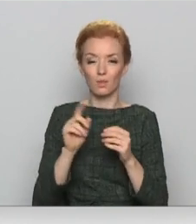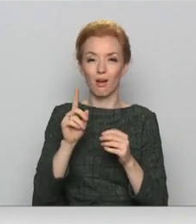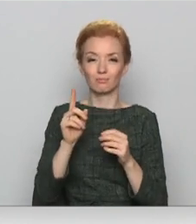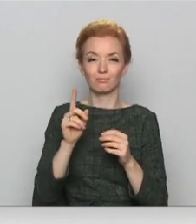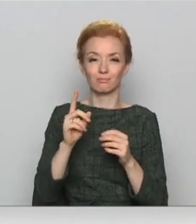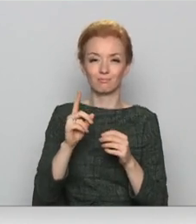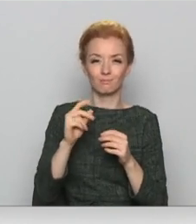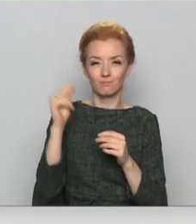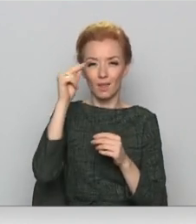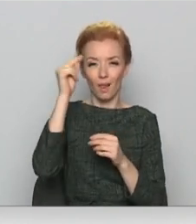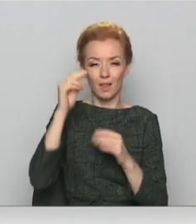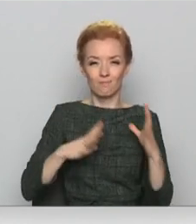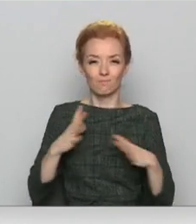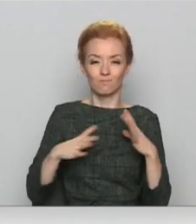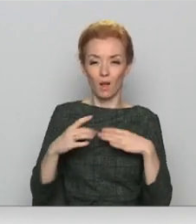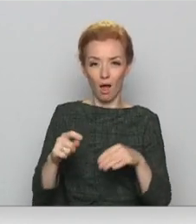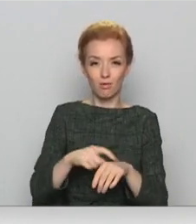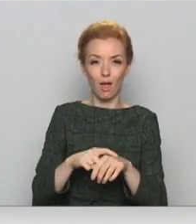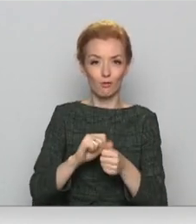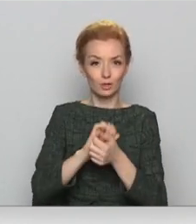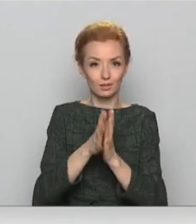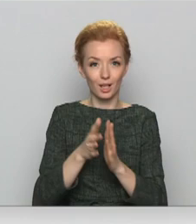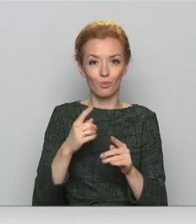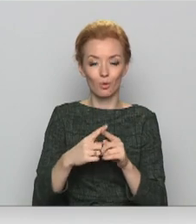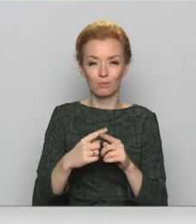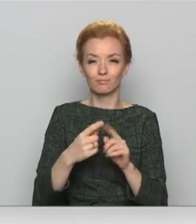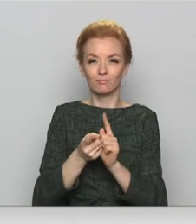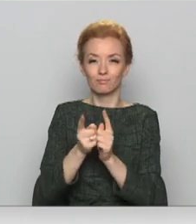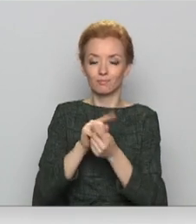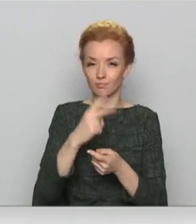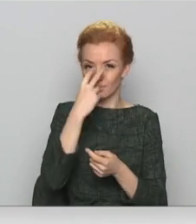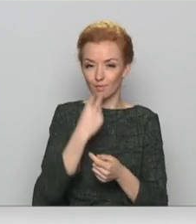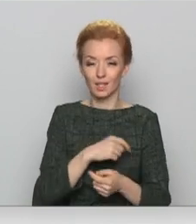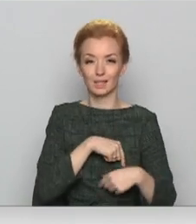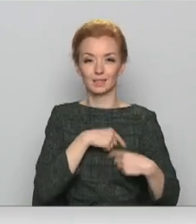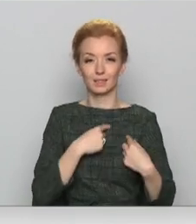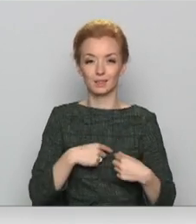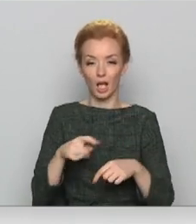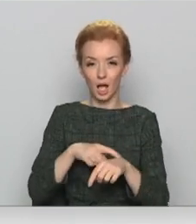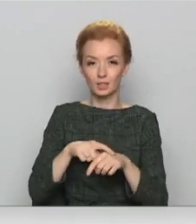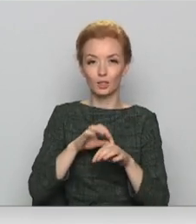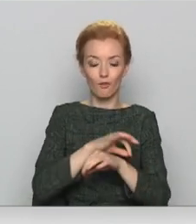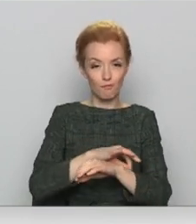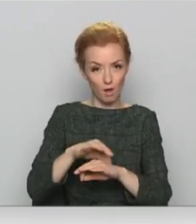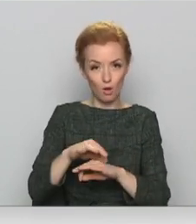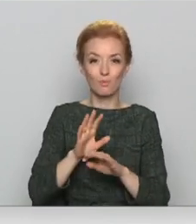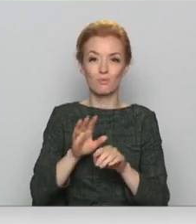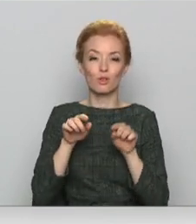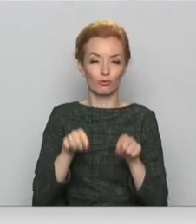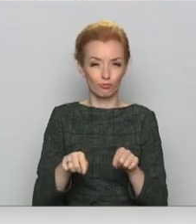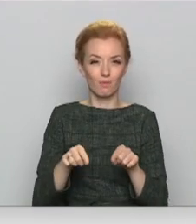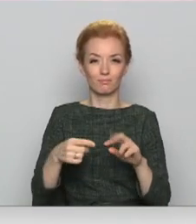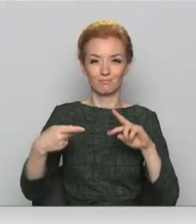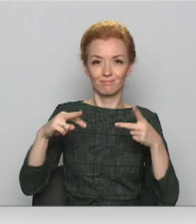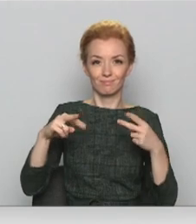nervu sistēmu un adaptē un pieradina sirds asinsvadu sistēmu pie šiem kontrastiem, temperatūras